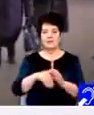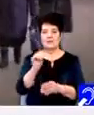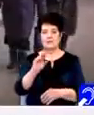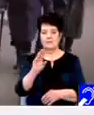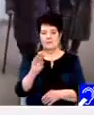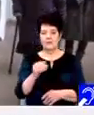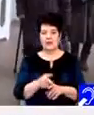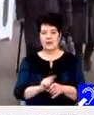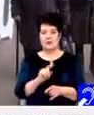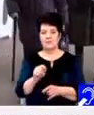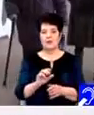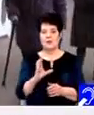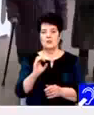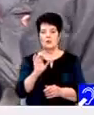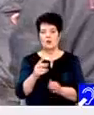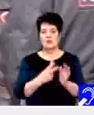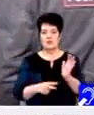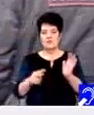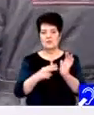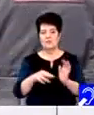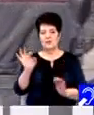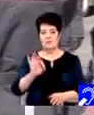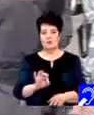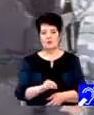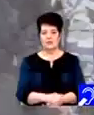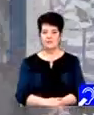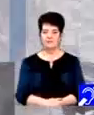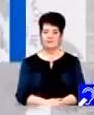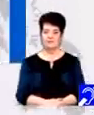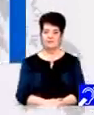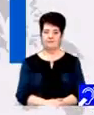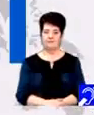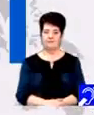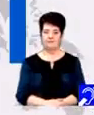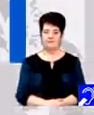Federației Ruse cu un scor de peste 76%.